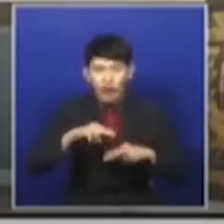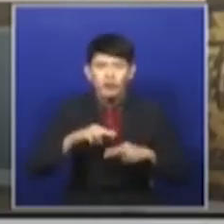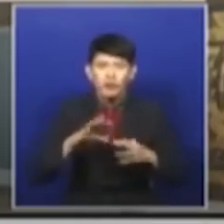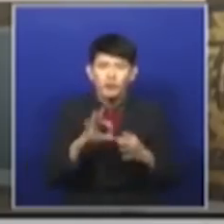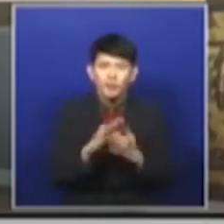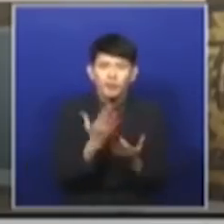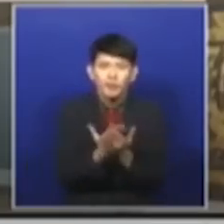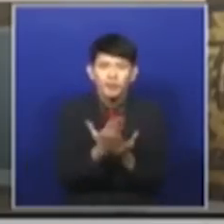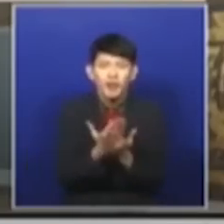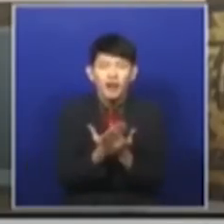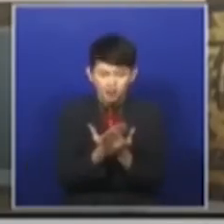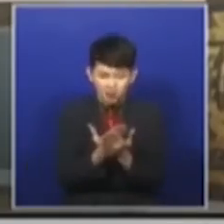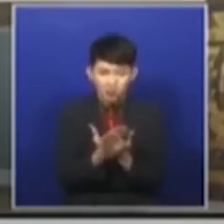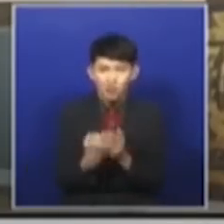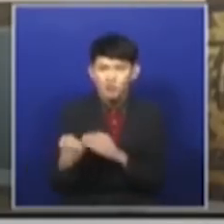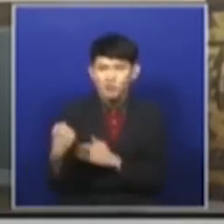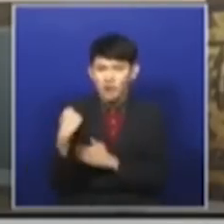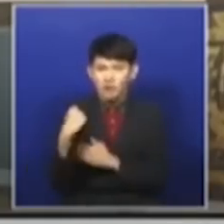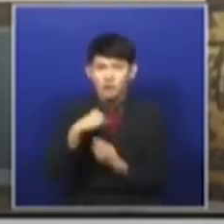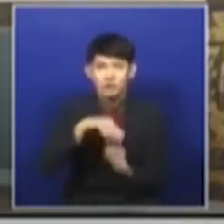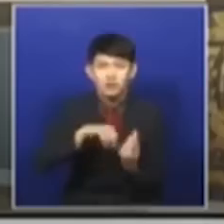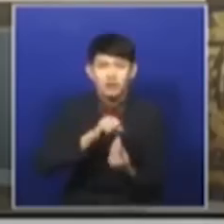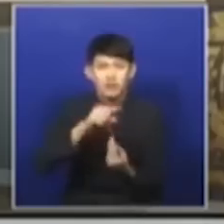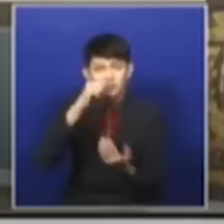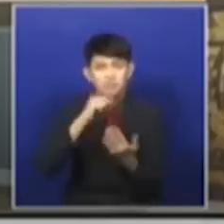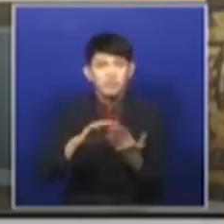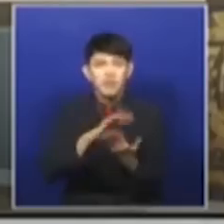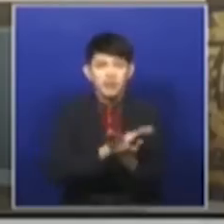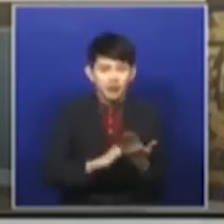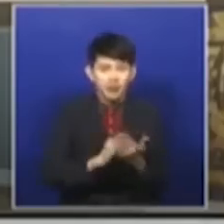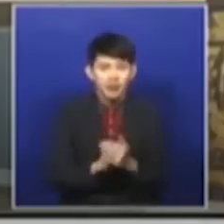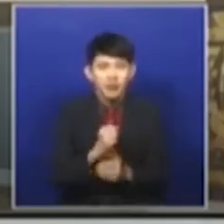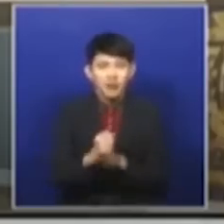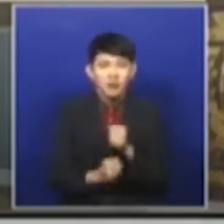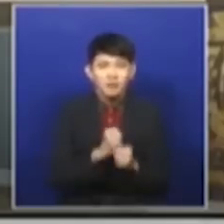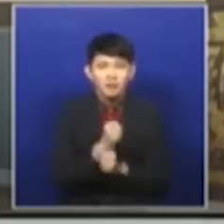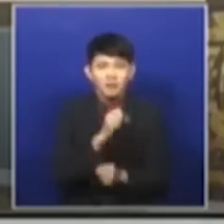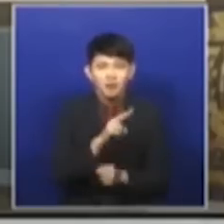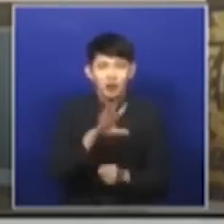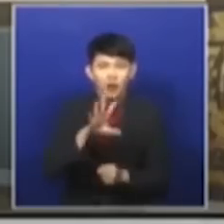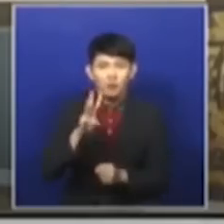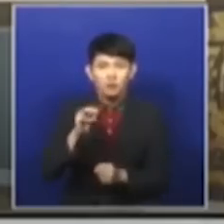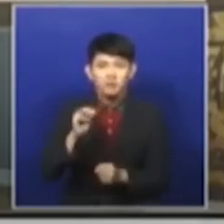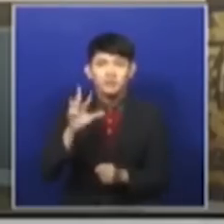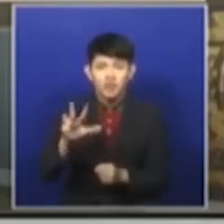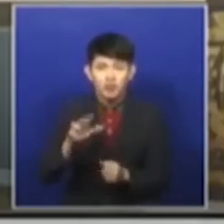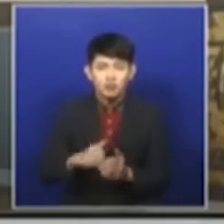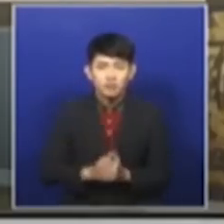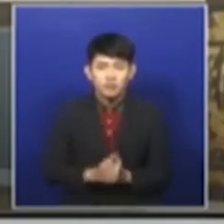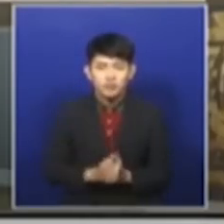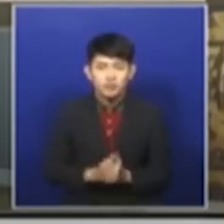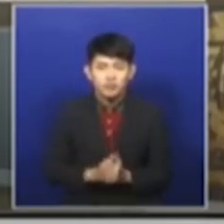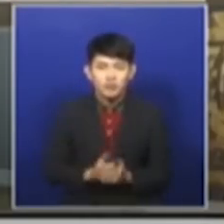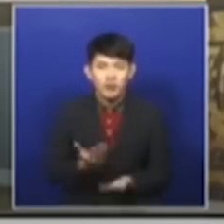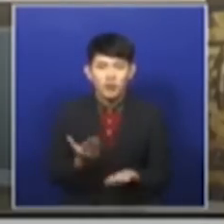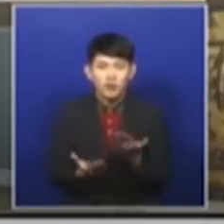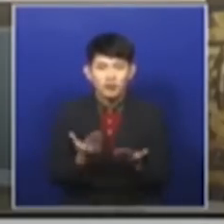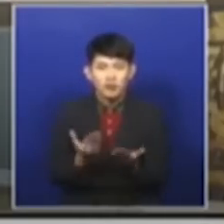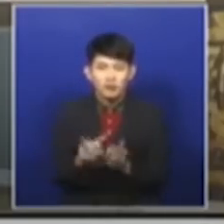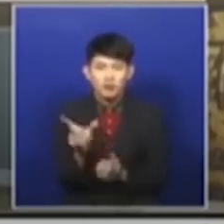ของระบบการเงินและความมั่นคงทางเศรษฐกิจของประเทศพ.ศ. 2563หรือที่เรียกกันว่